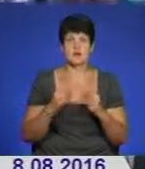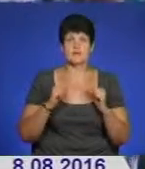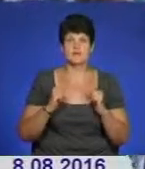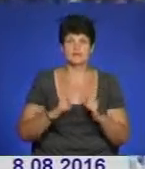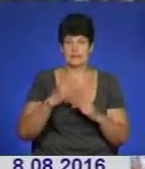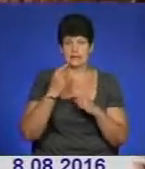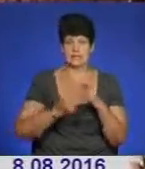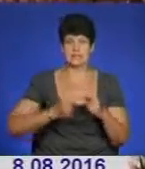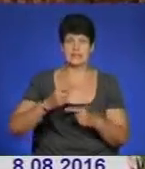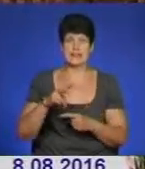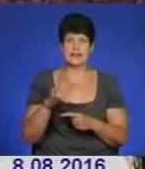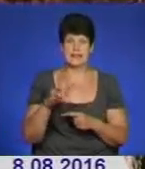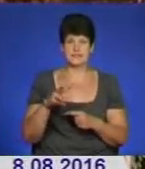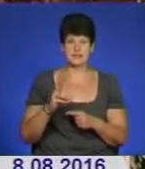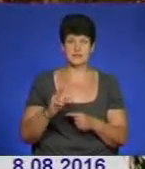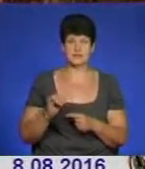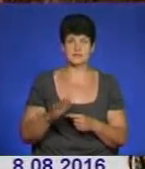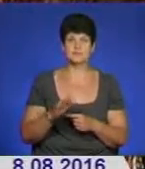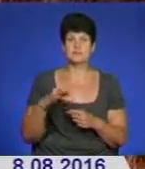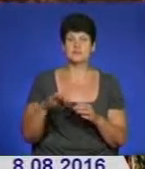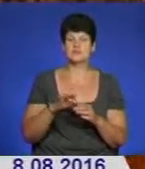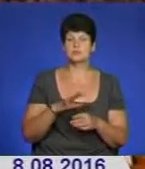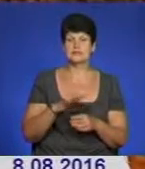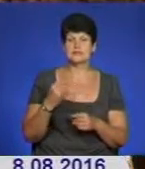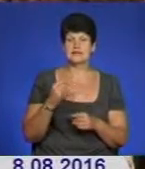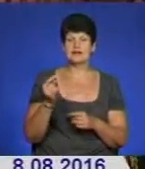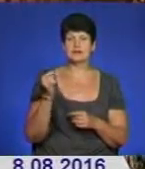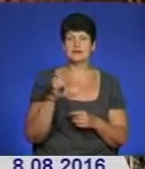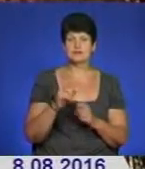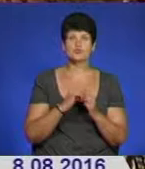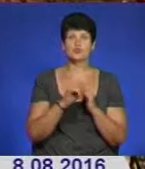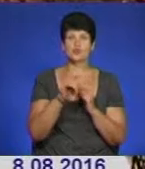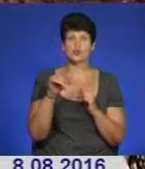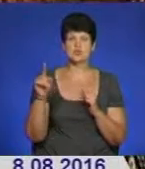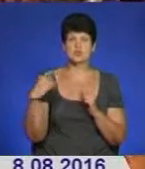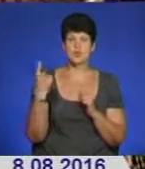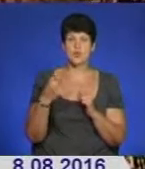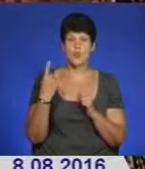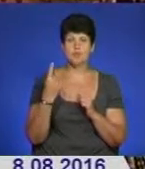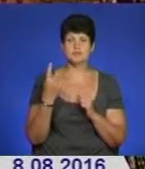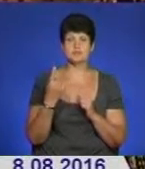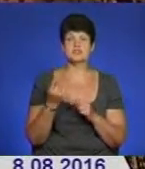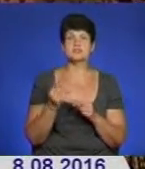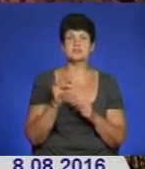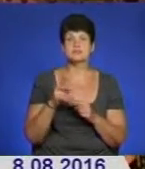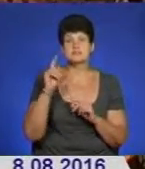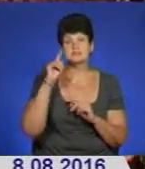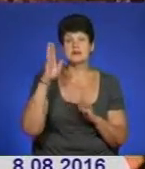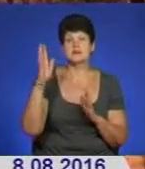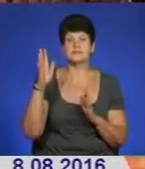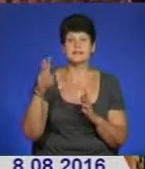для лемків. Вишивка була цікава тим, так як і в кожній, можна сказати, області або території, яка чимось славилася. На